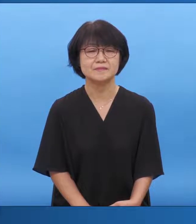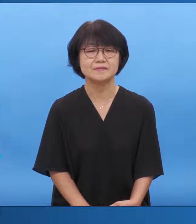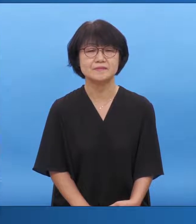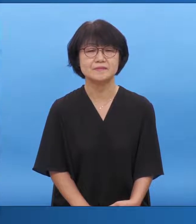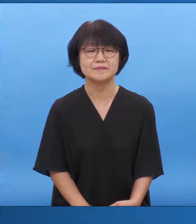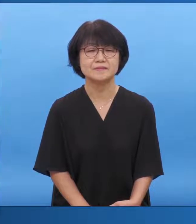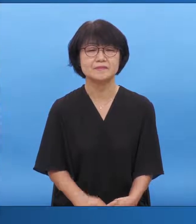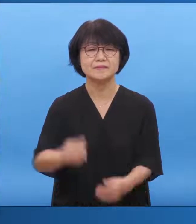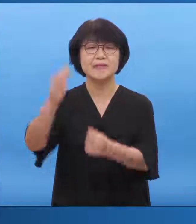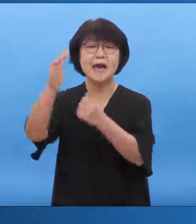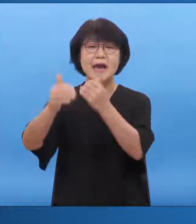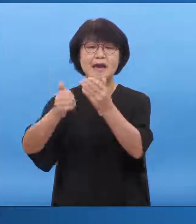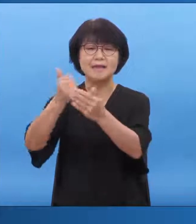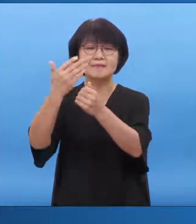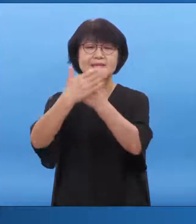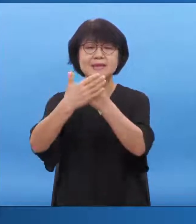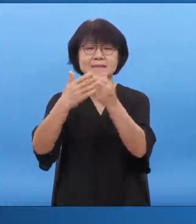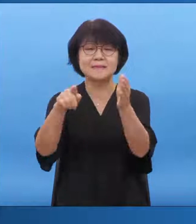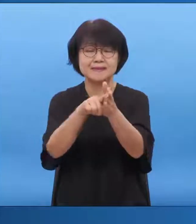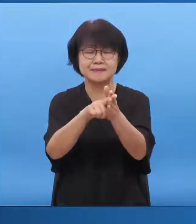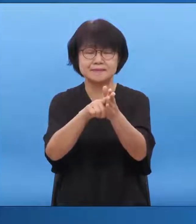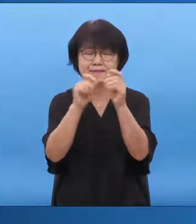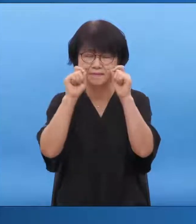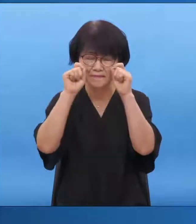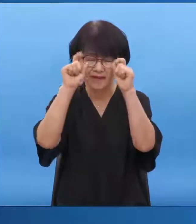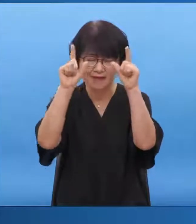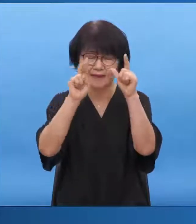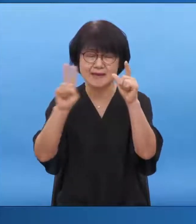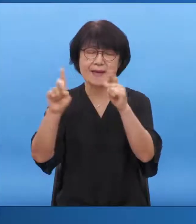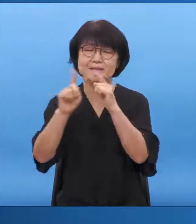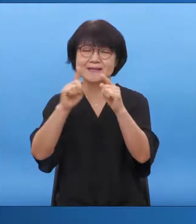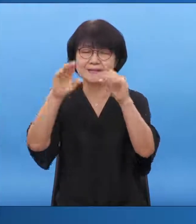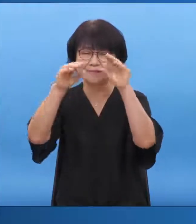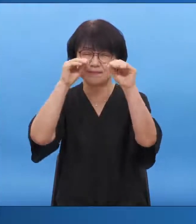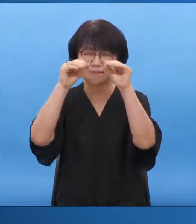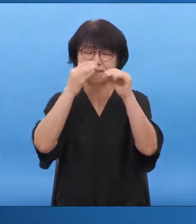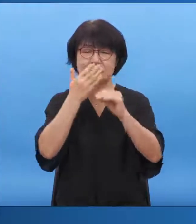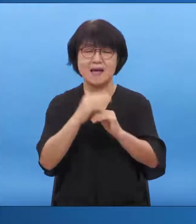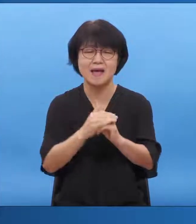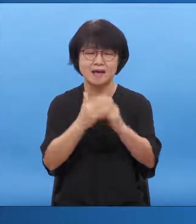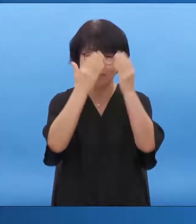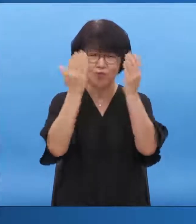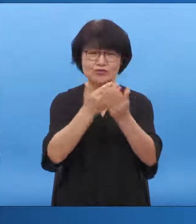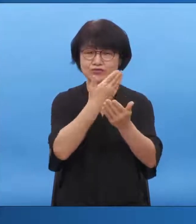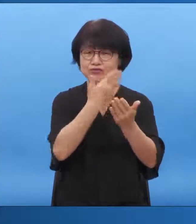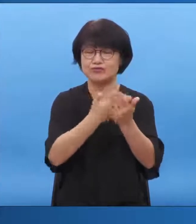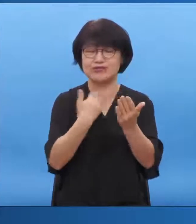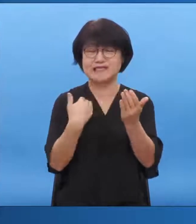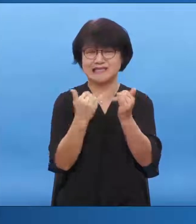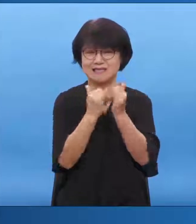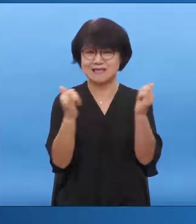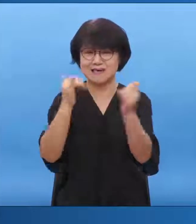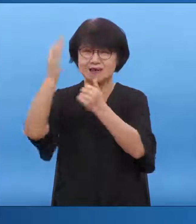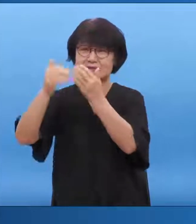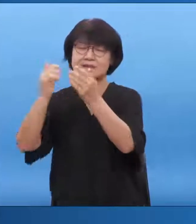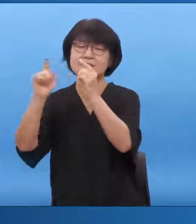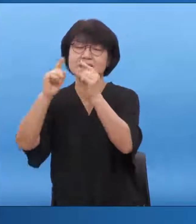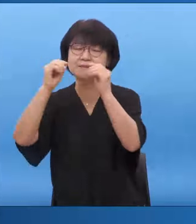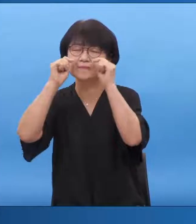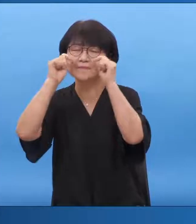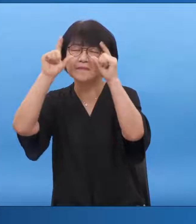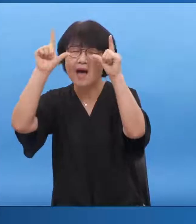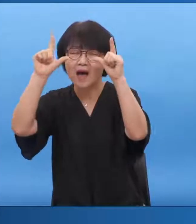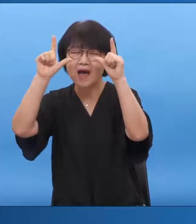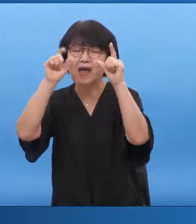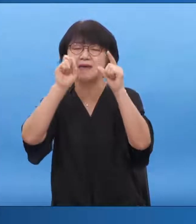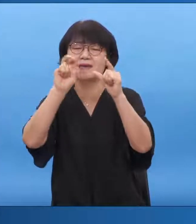알아야 말씀이 제대로 역사하십니다. 모든 중직자들이 이걸 알아야 생각하는 이유가 이